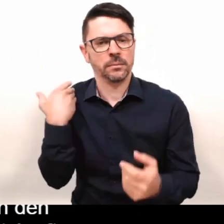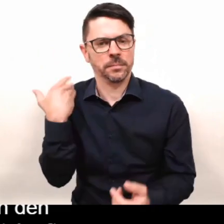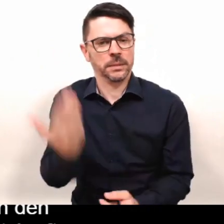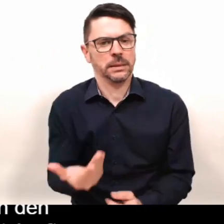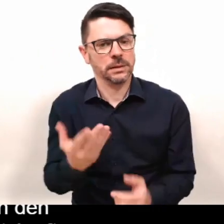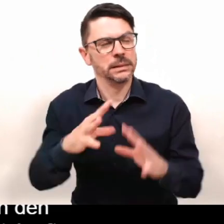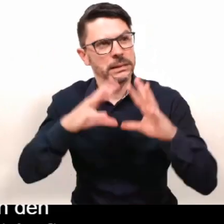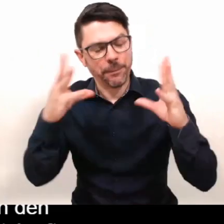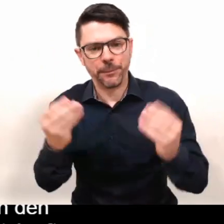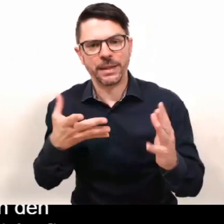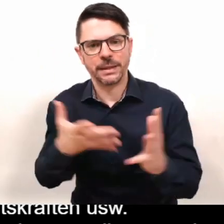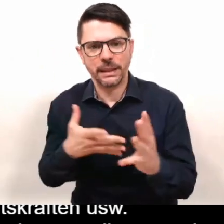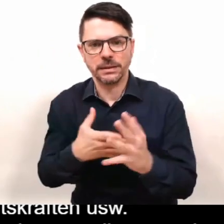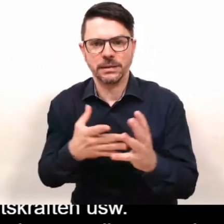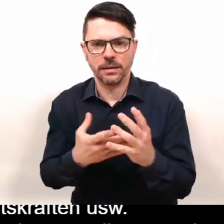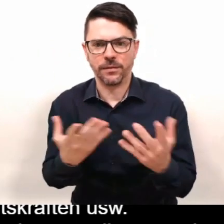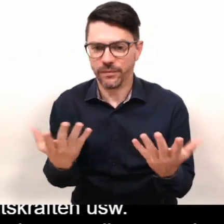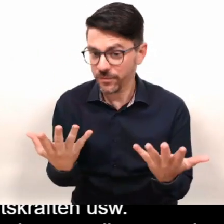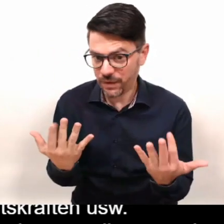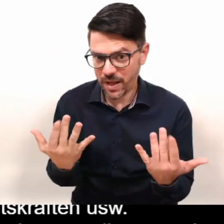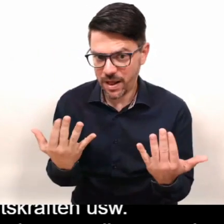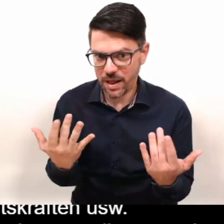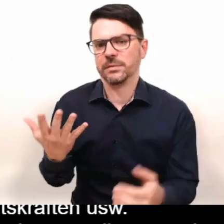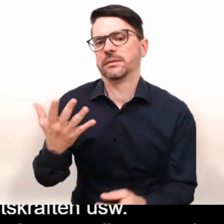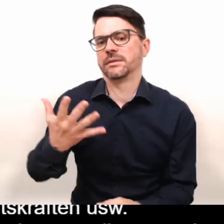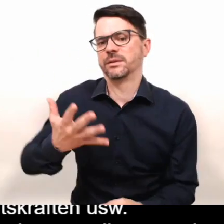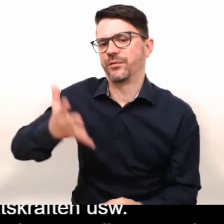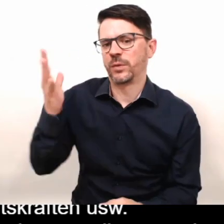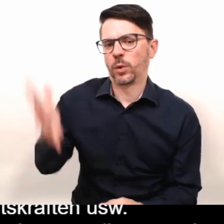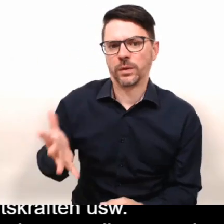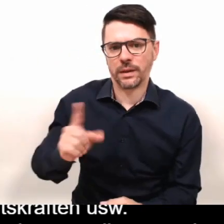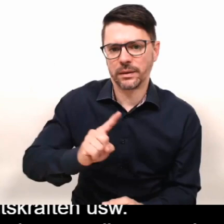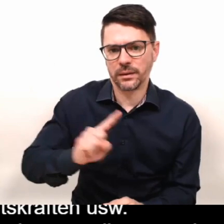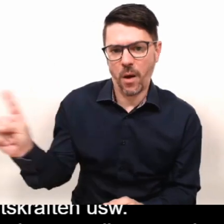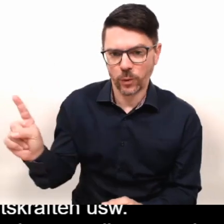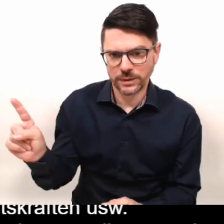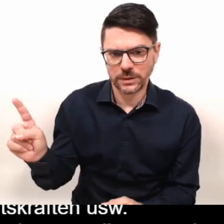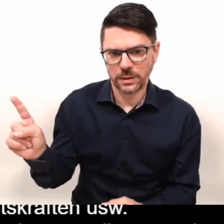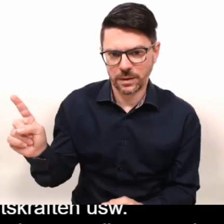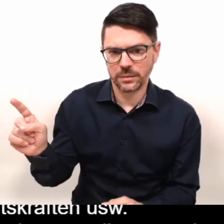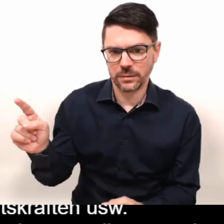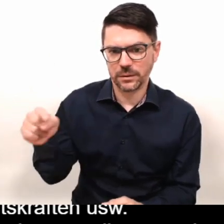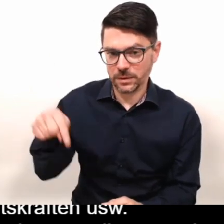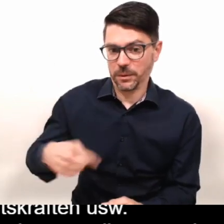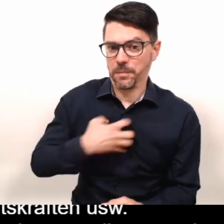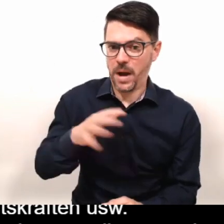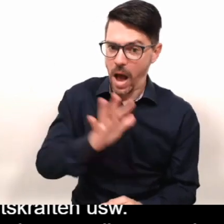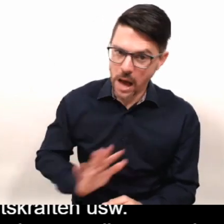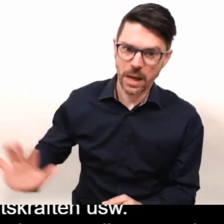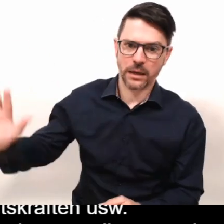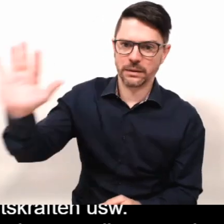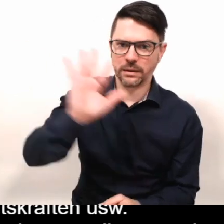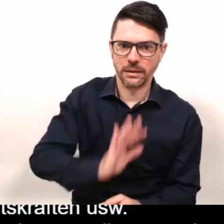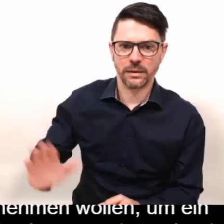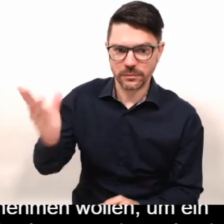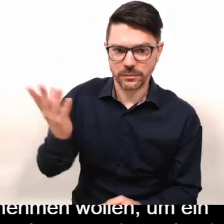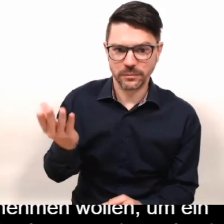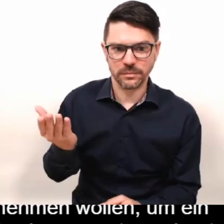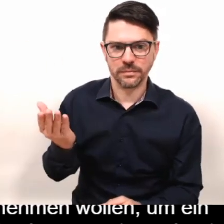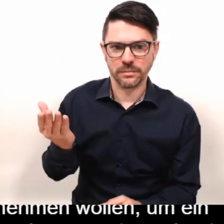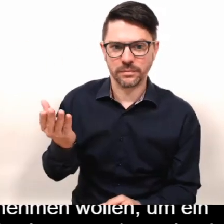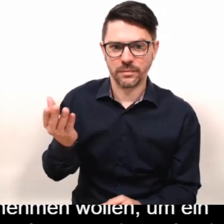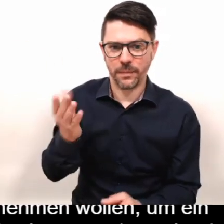hier auch schon in Bayern durchgeführt haben. Nämlich, um genau zu sein, am 6. Mai waren es 536